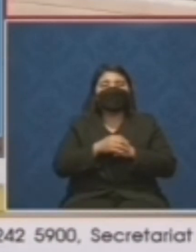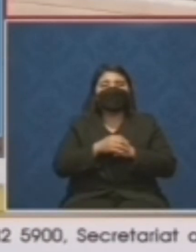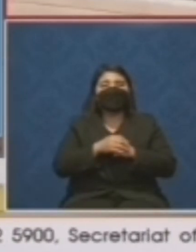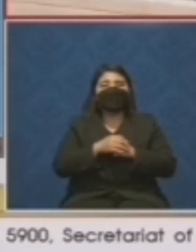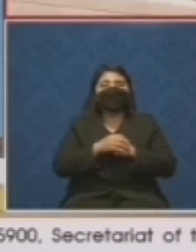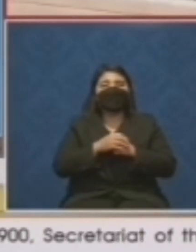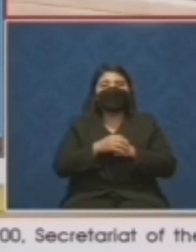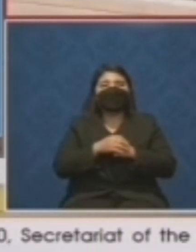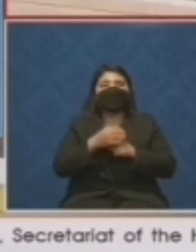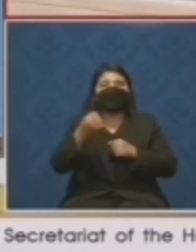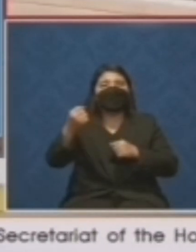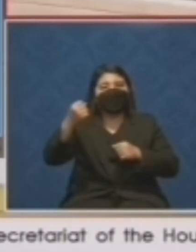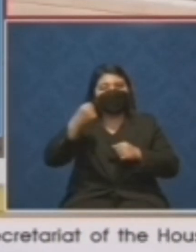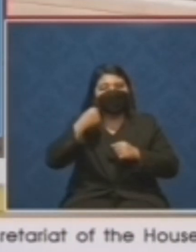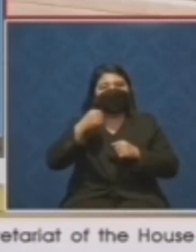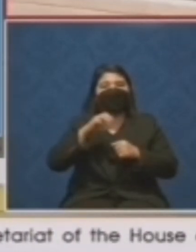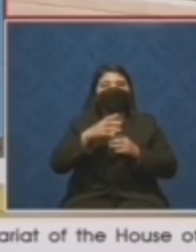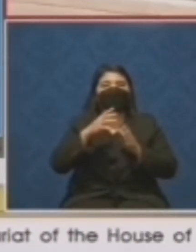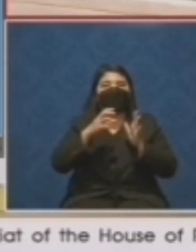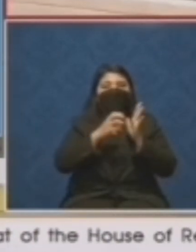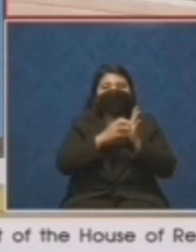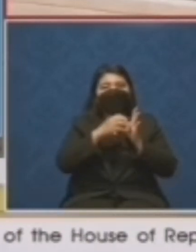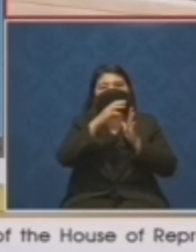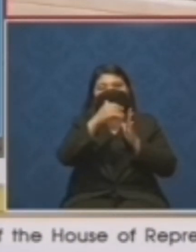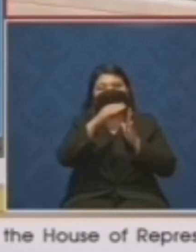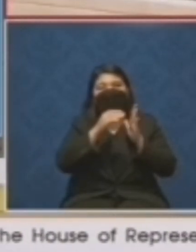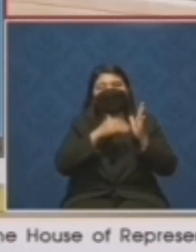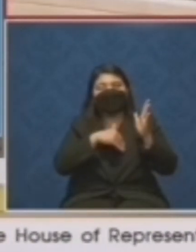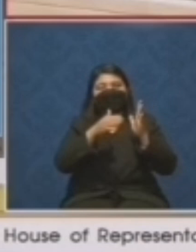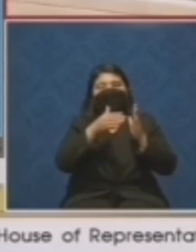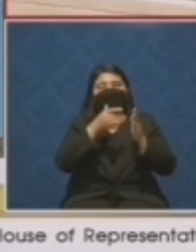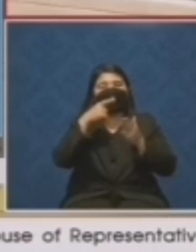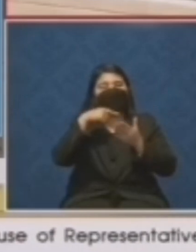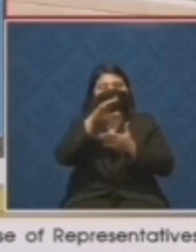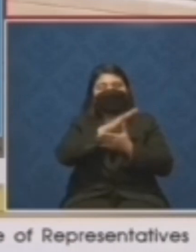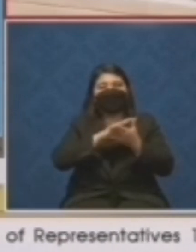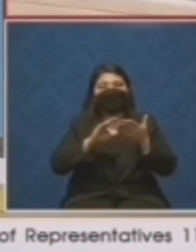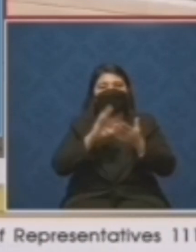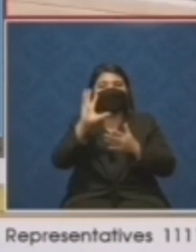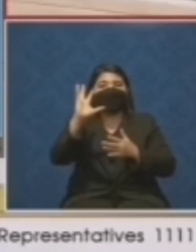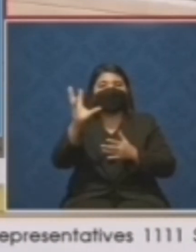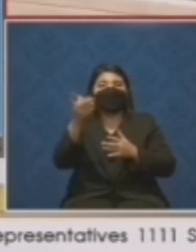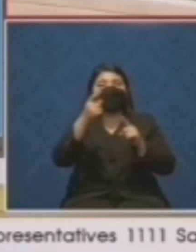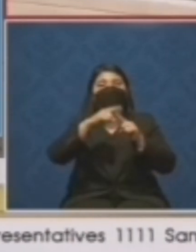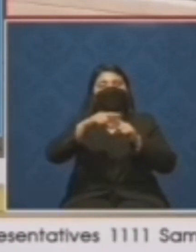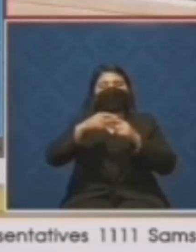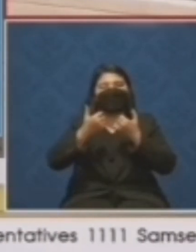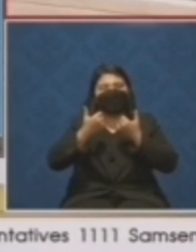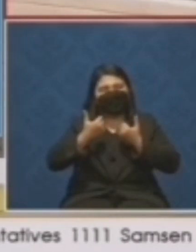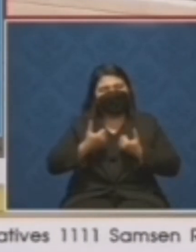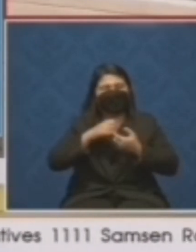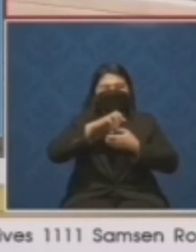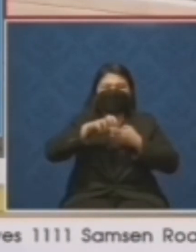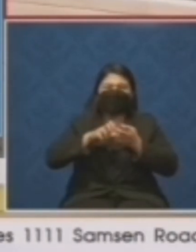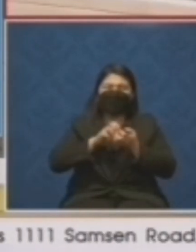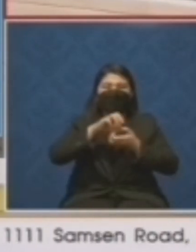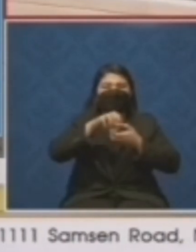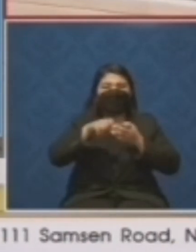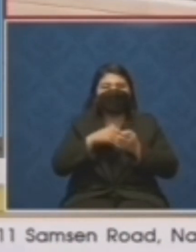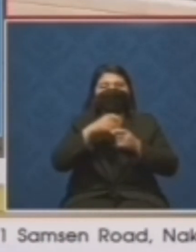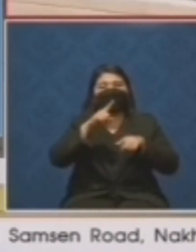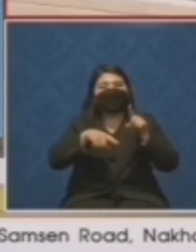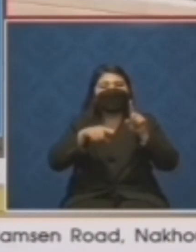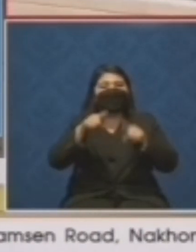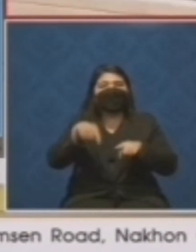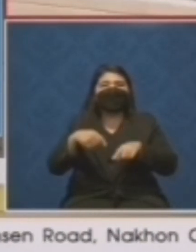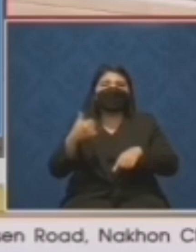ศของภูมิภาคและของโลกที่ปัจจุบันตั้งคงทราบดีว่าสลับซับซ้อนมากยิ่งขึ้นมีความผันผวนมีความไม่แ